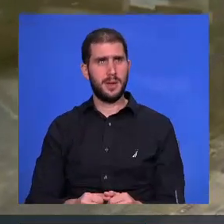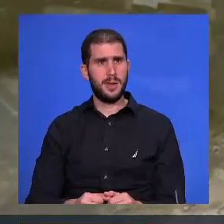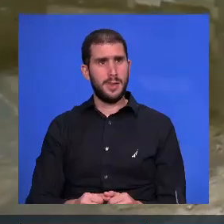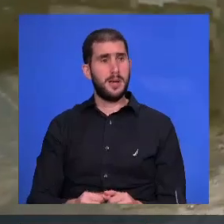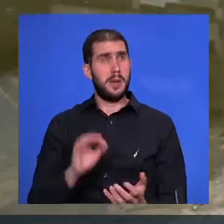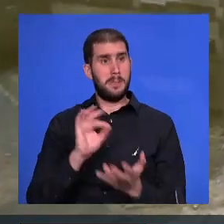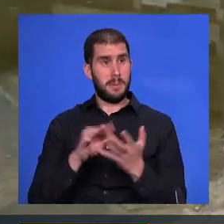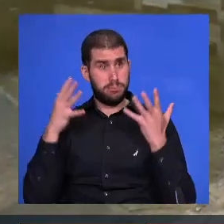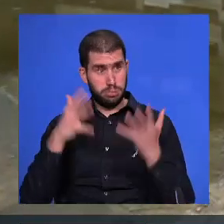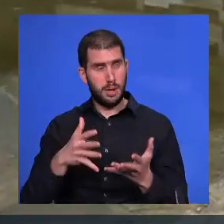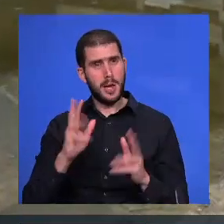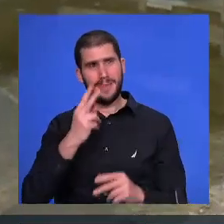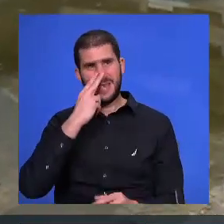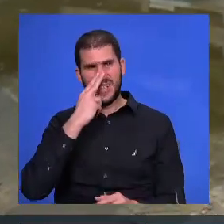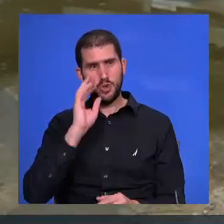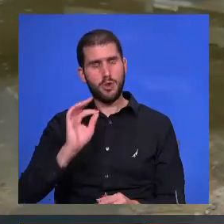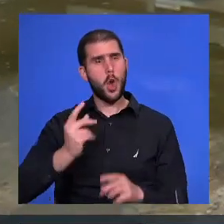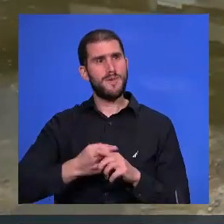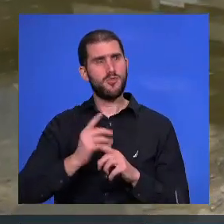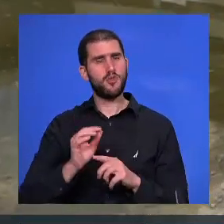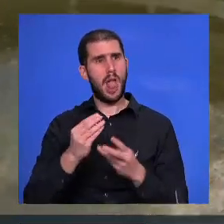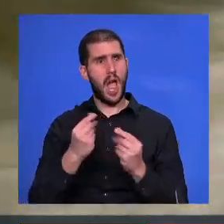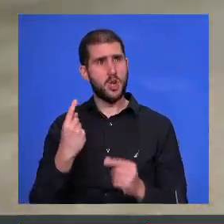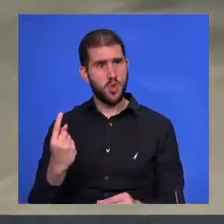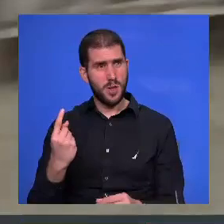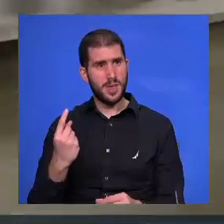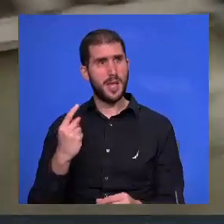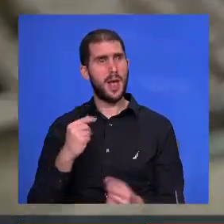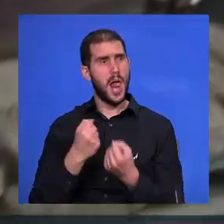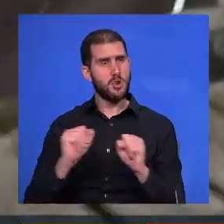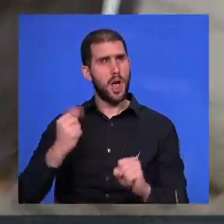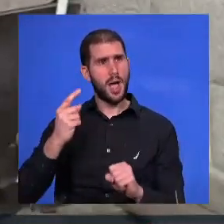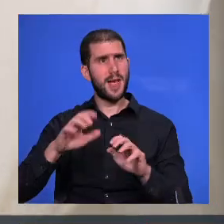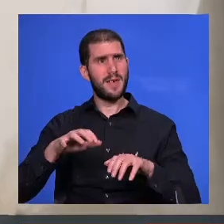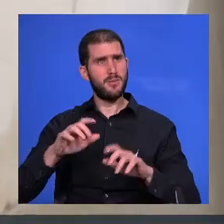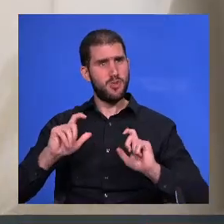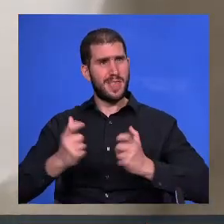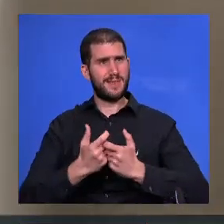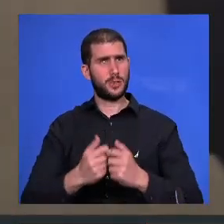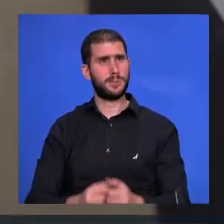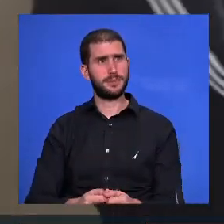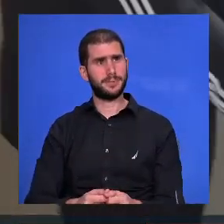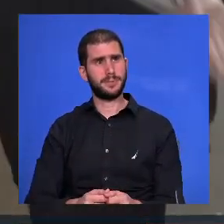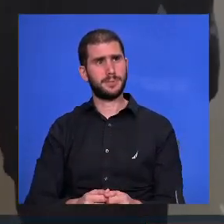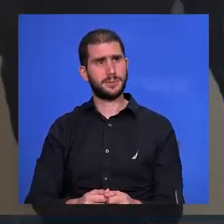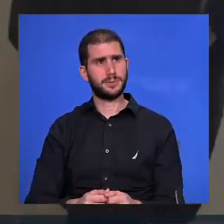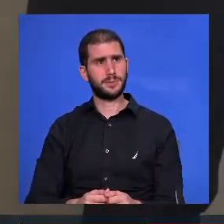במהלך הפשיטה נרשם ניסיון מצד קרוב משפחה של החשוד לשחרר את אחד הכלבים שנתפסו.